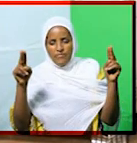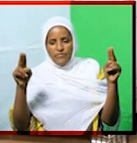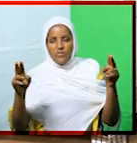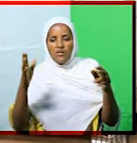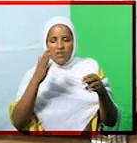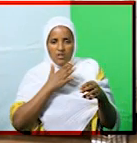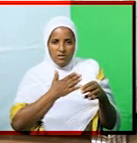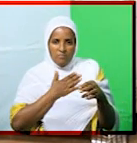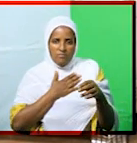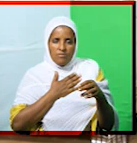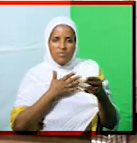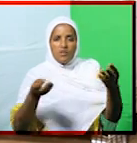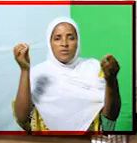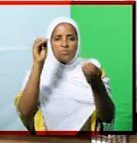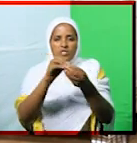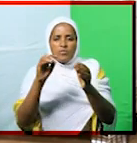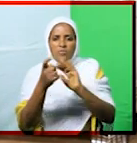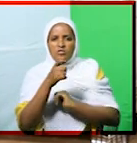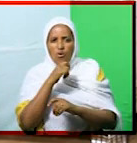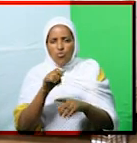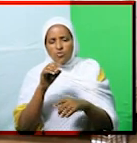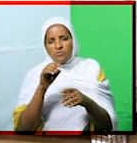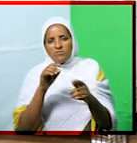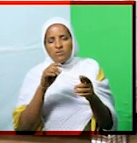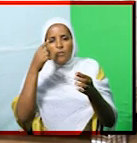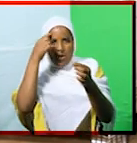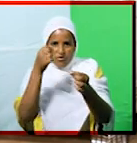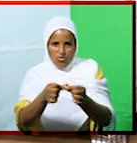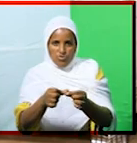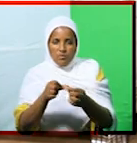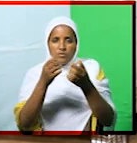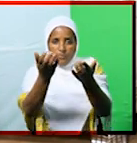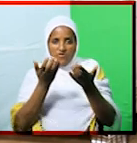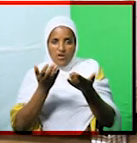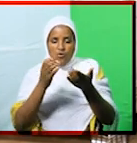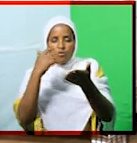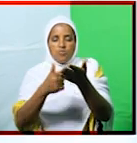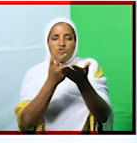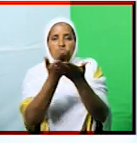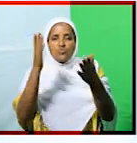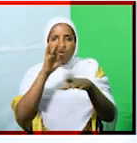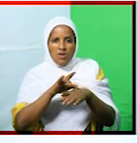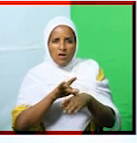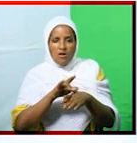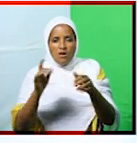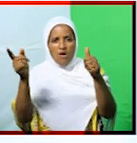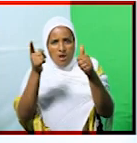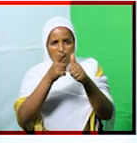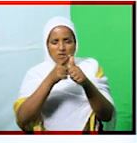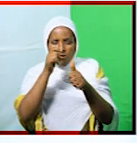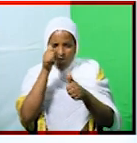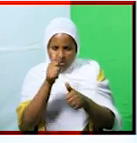እኔ መጨመር ሳይሆን እንዲሁ ማስታወስ የምፈልገው በዚህ ጉዳይ ላይ አንደኛ ራሱ